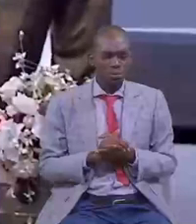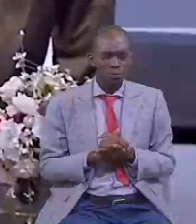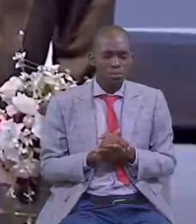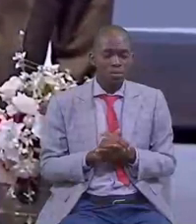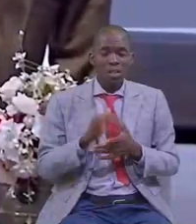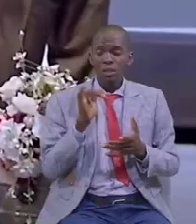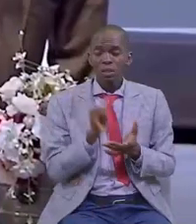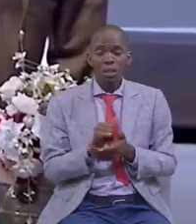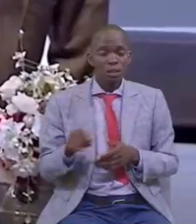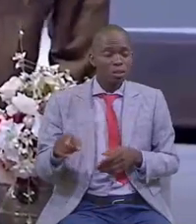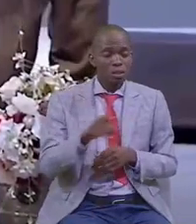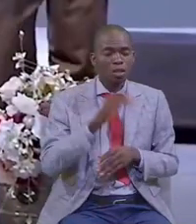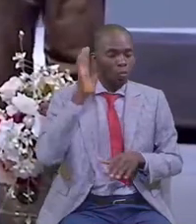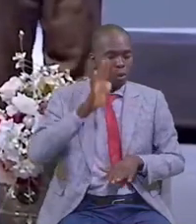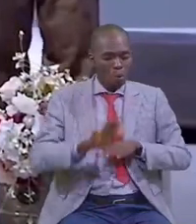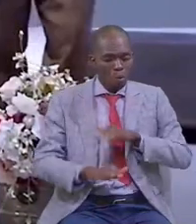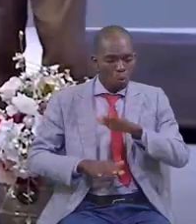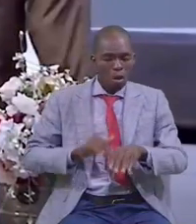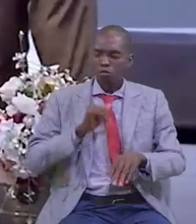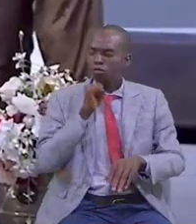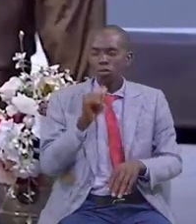Qui marche sans être fatigué.